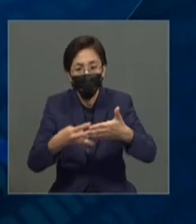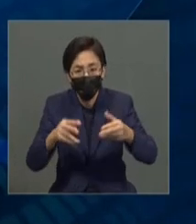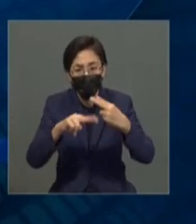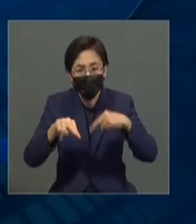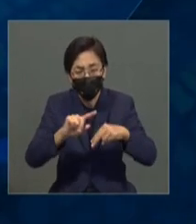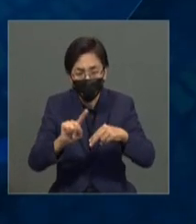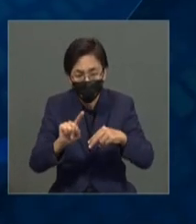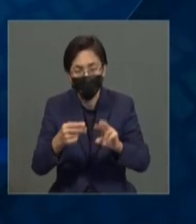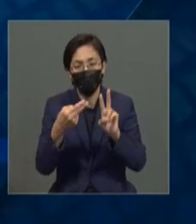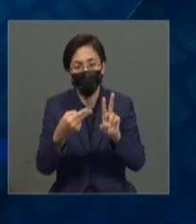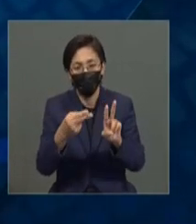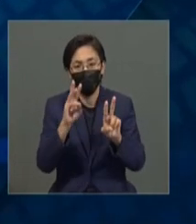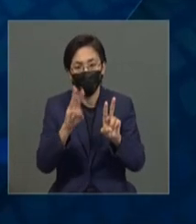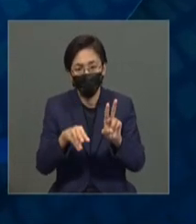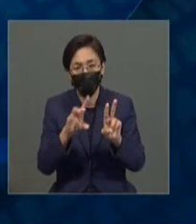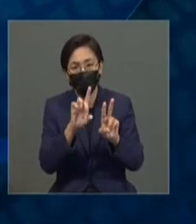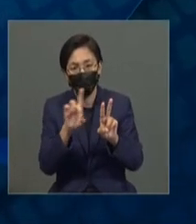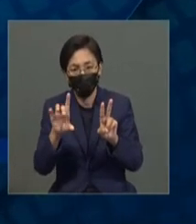จ